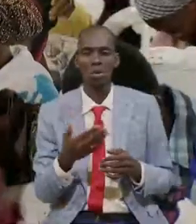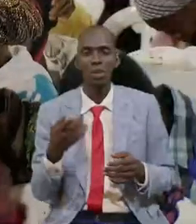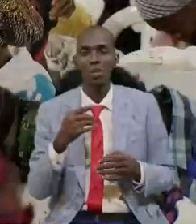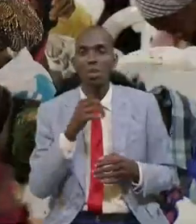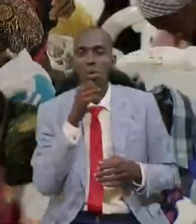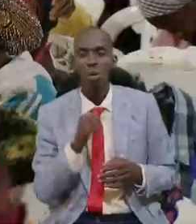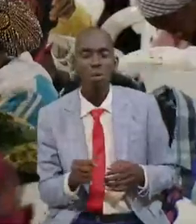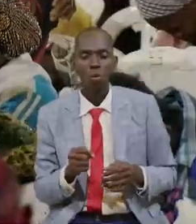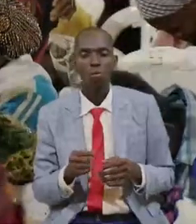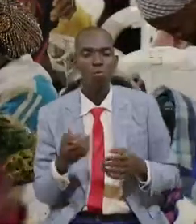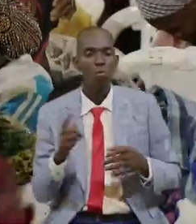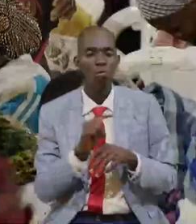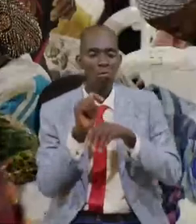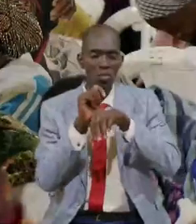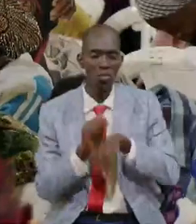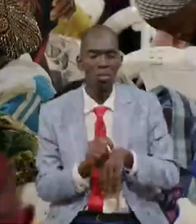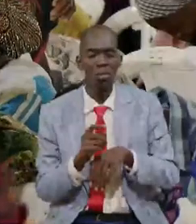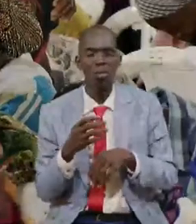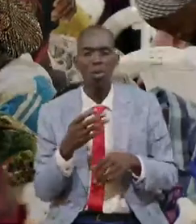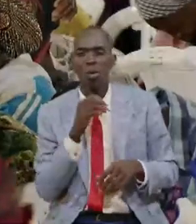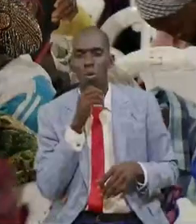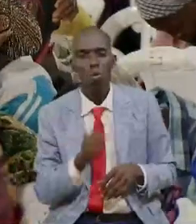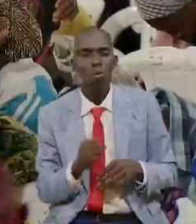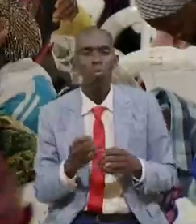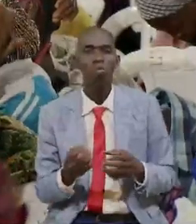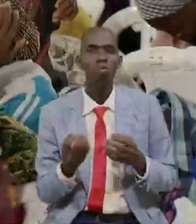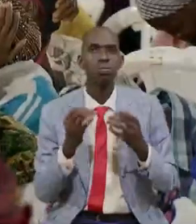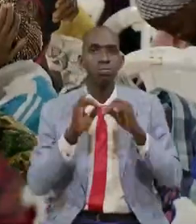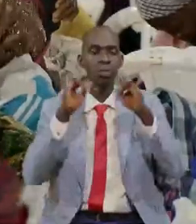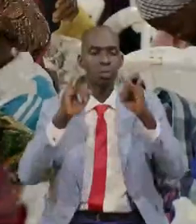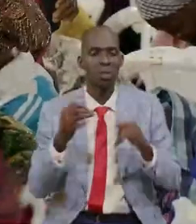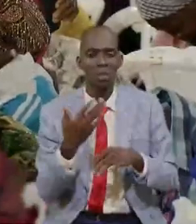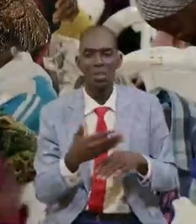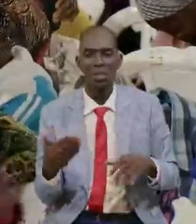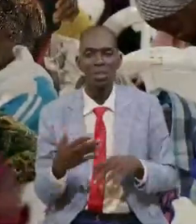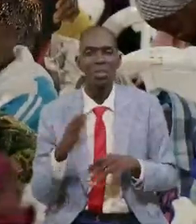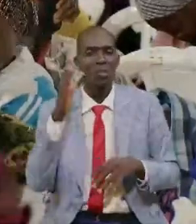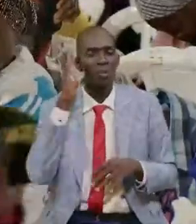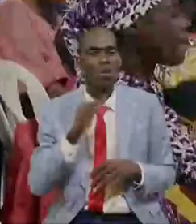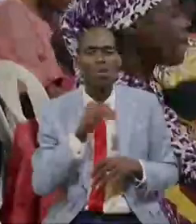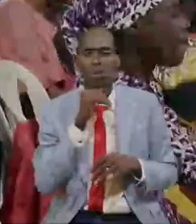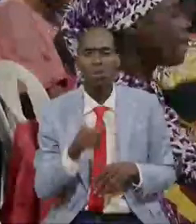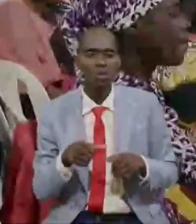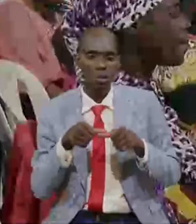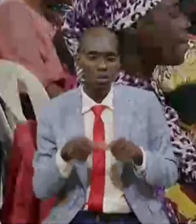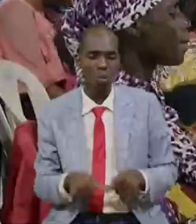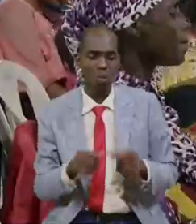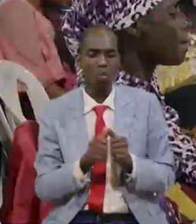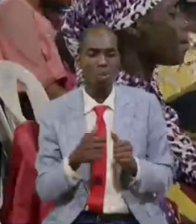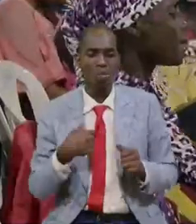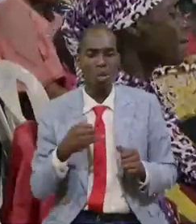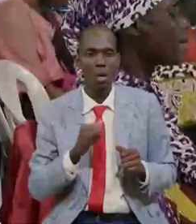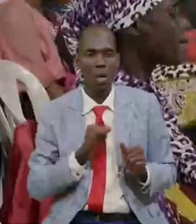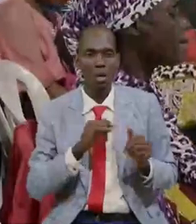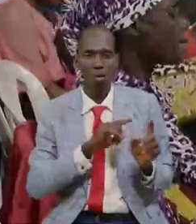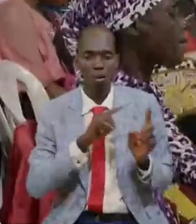cérémonies, les anciens sacrifices et l'ancien style de vie ne vont plus demeurer avec moi. Je